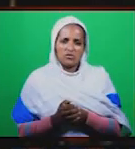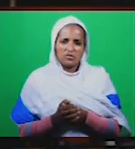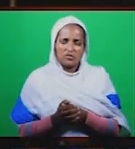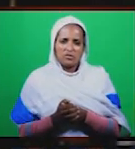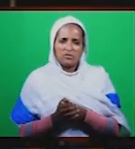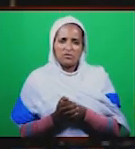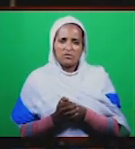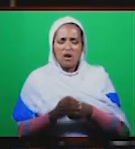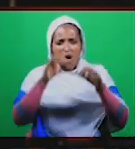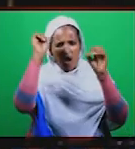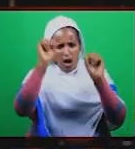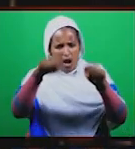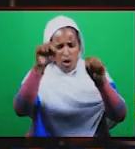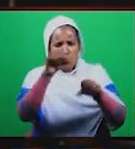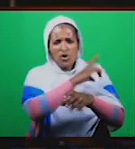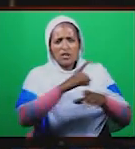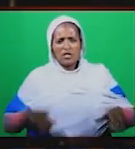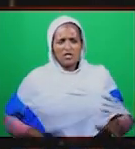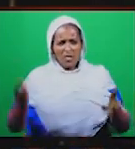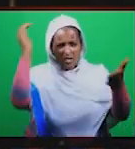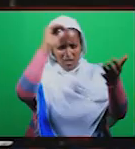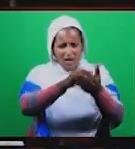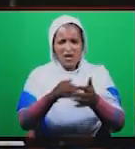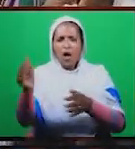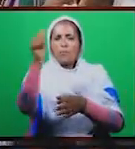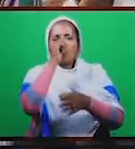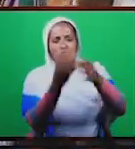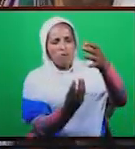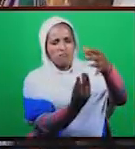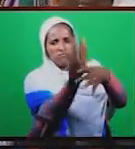ኢትዮጵያ እንደገና የክርስትና ቁንጮ ሆና ትወጣለች እንደገና።